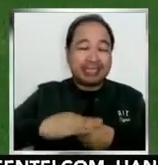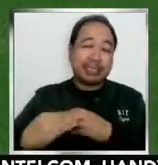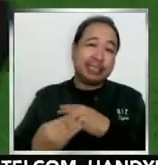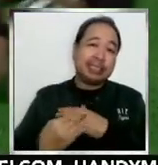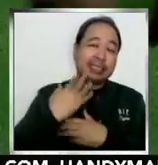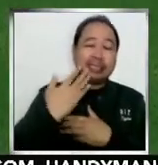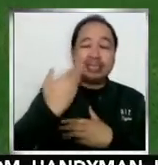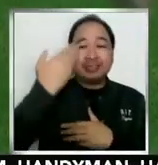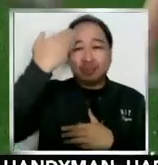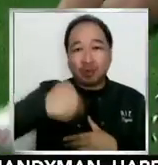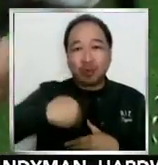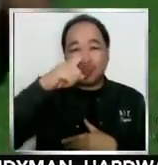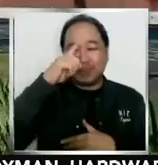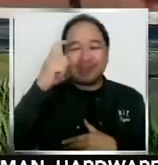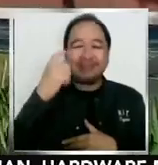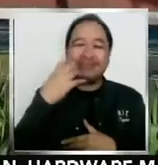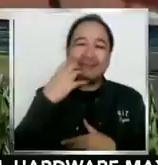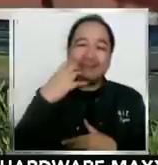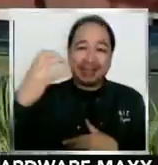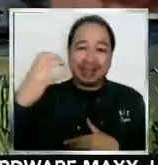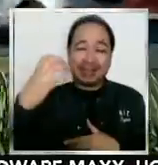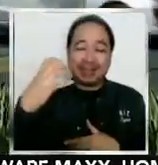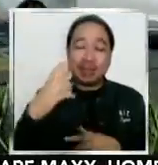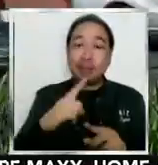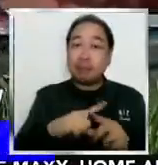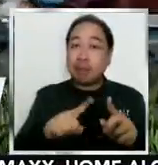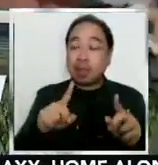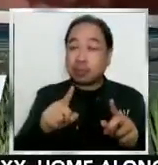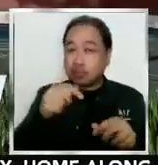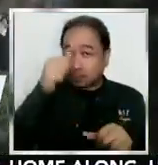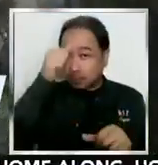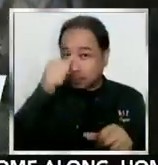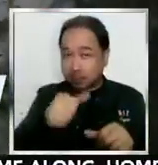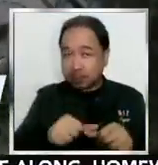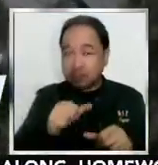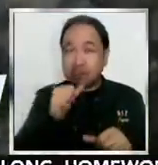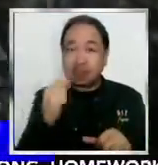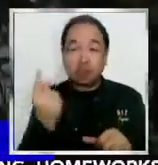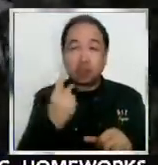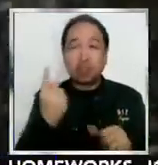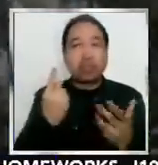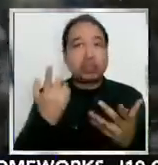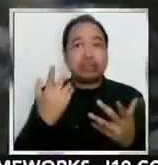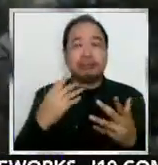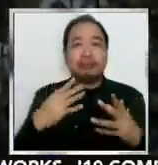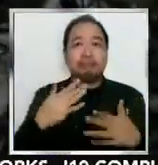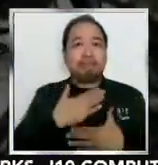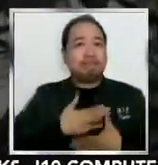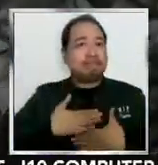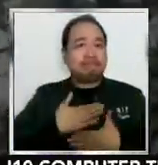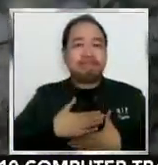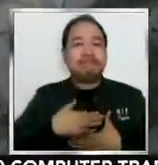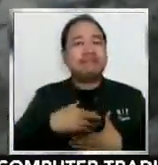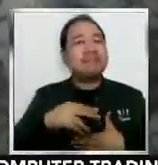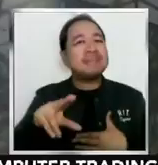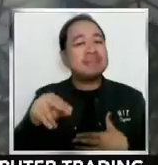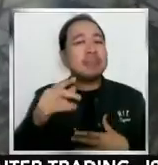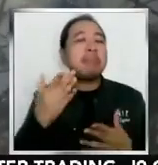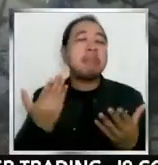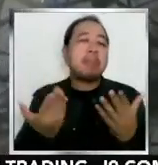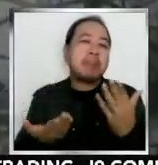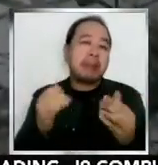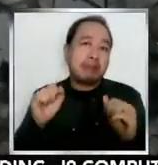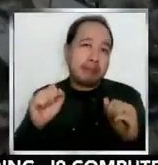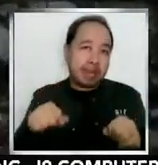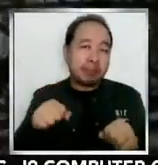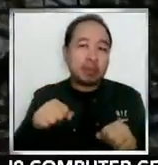Pero wait, huwag daw masyadong magpakasaya. Hindi naman daw palaging maaraw. May posibilidad din ng mga biglang pag-ulan, lalo sa dahong hapon na gabi